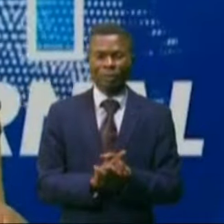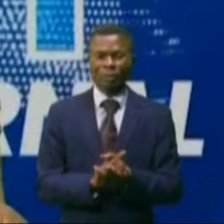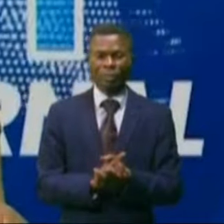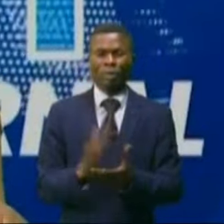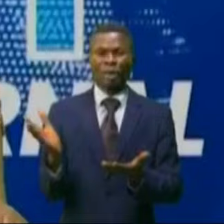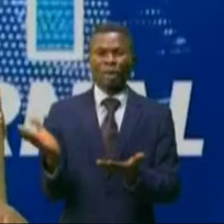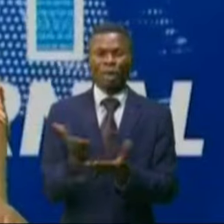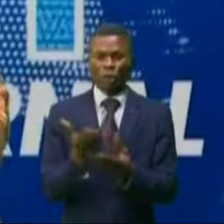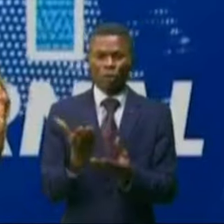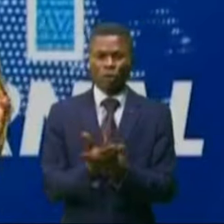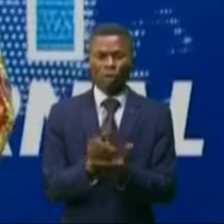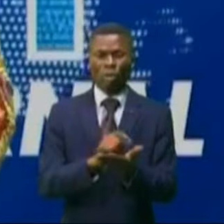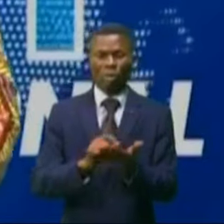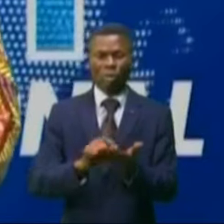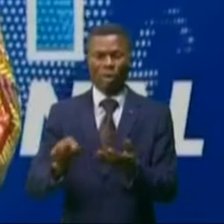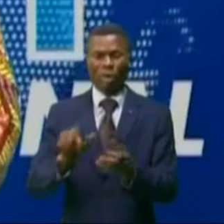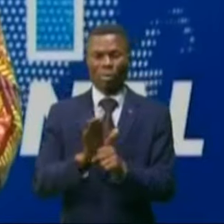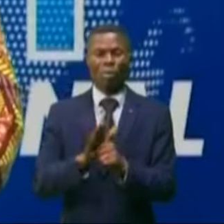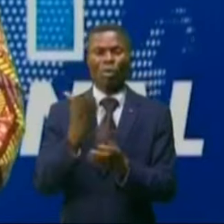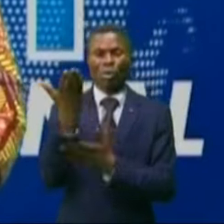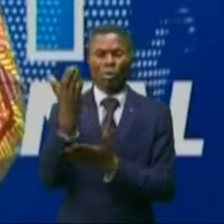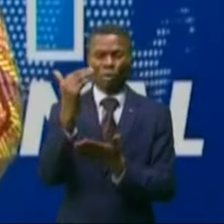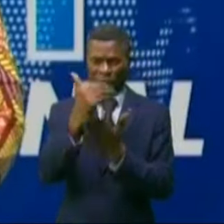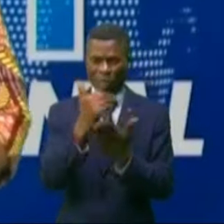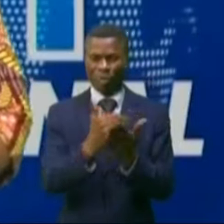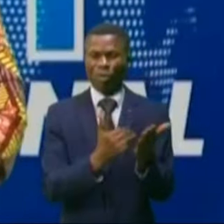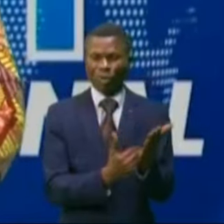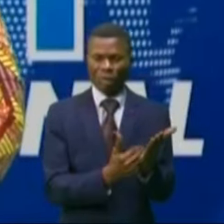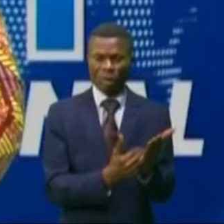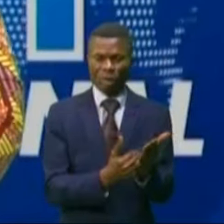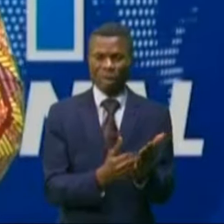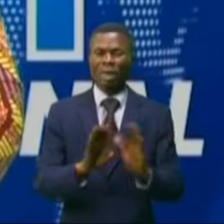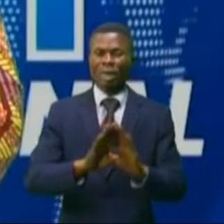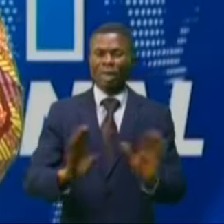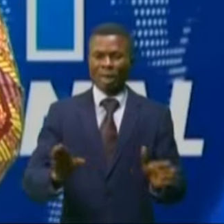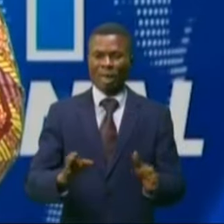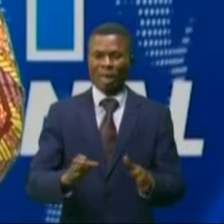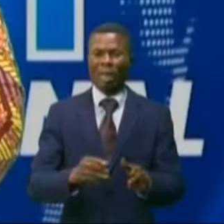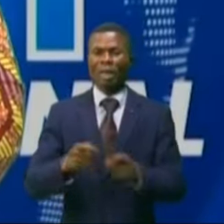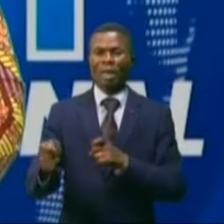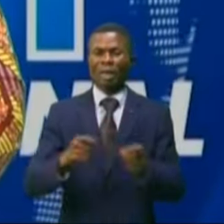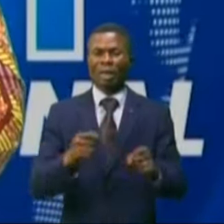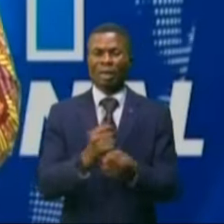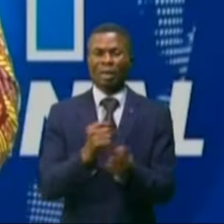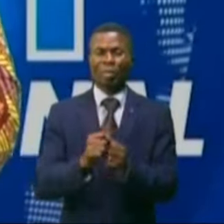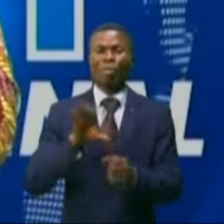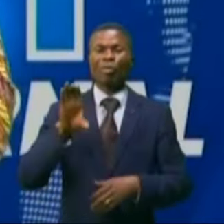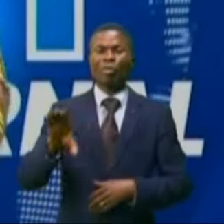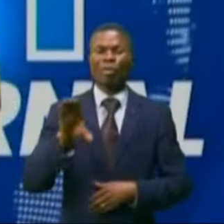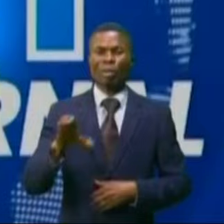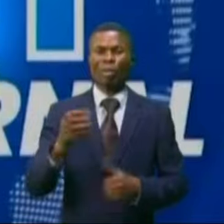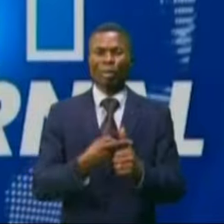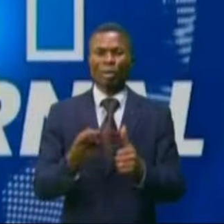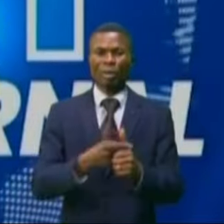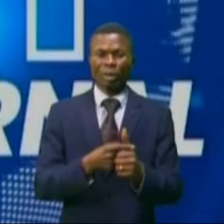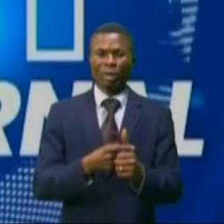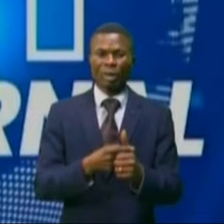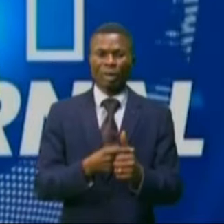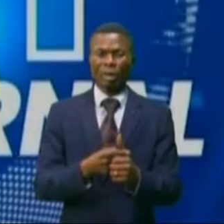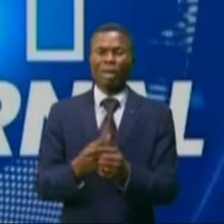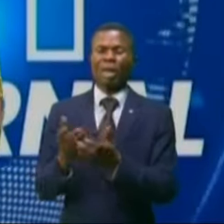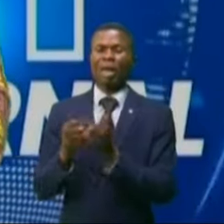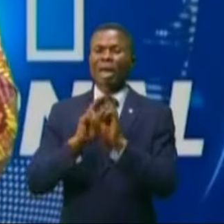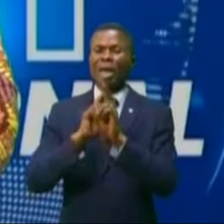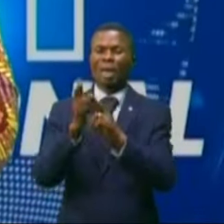avez formulé plusieurs recommandations aux potentiels investisseurs dans le secteur bancaire, notamment ne pas apporter juste